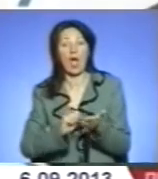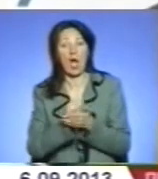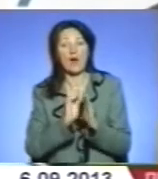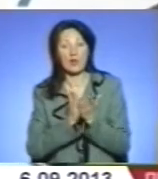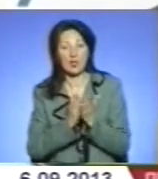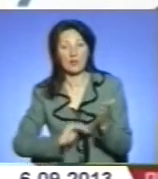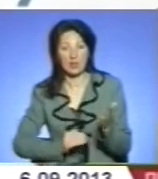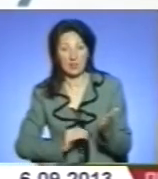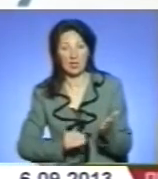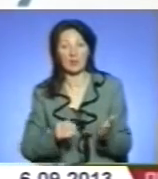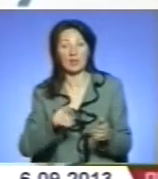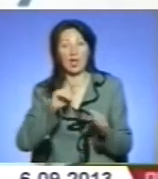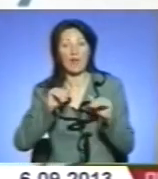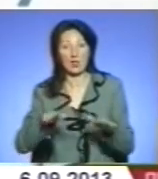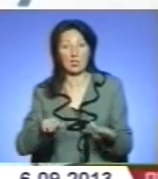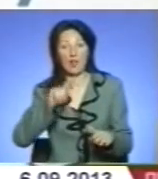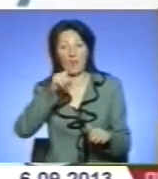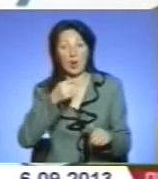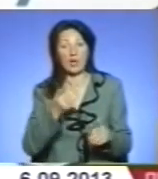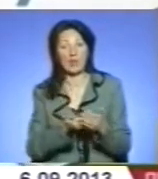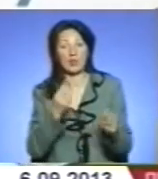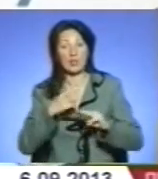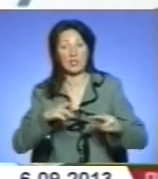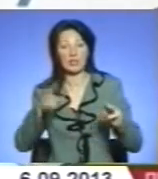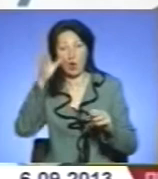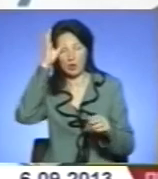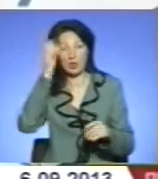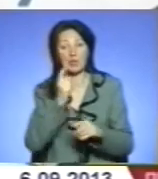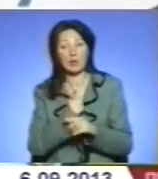освіти заборонити в школі